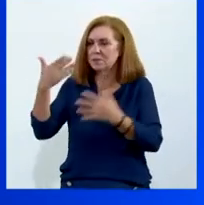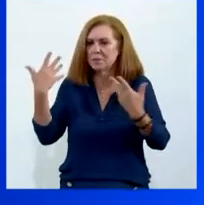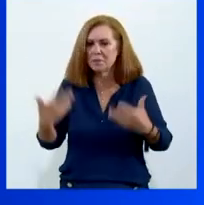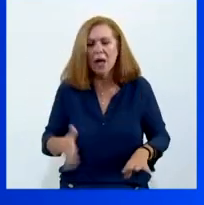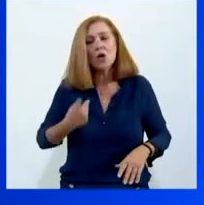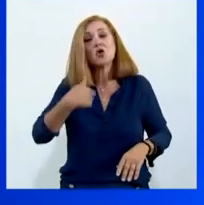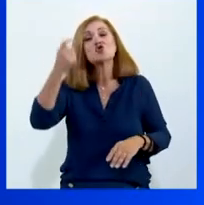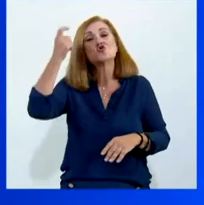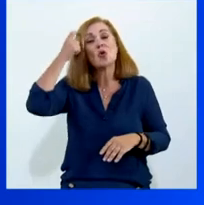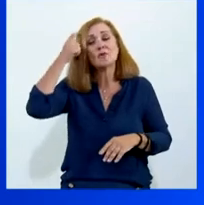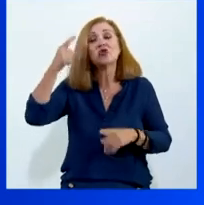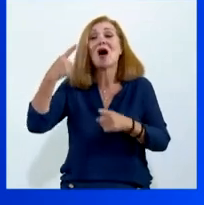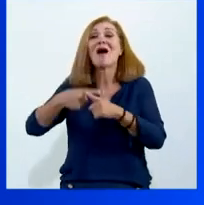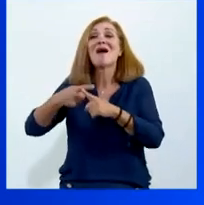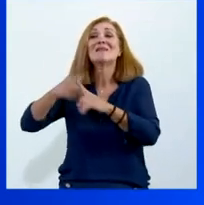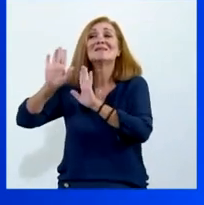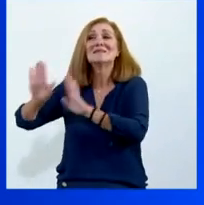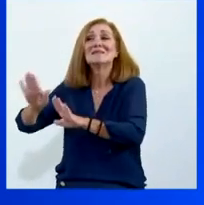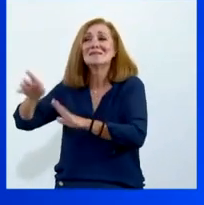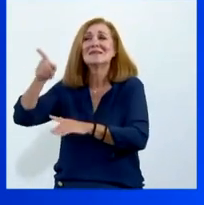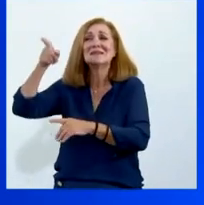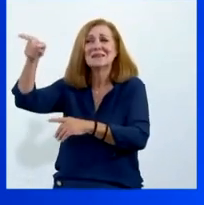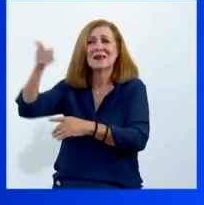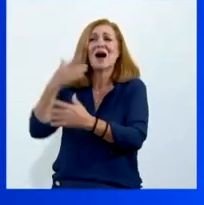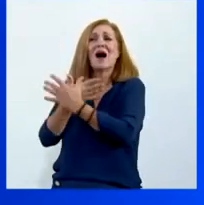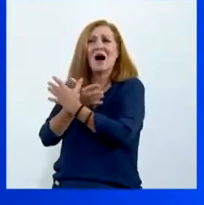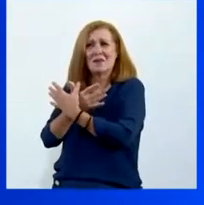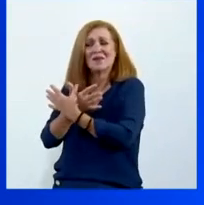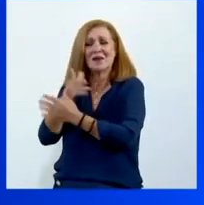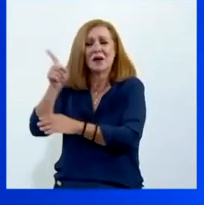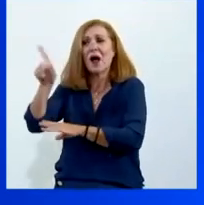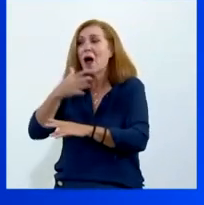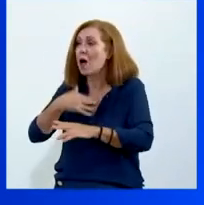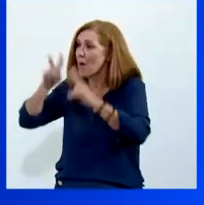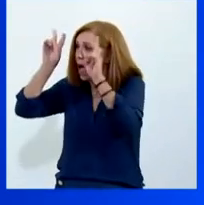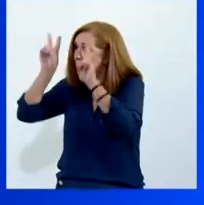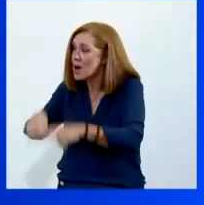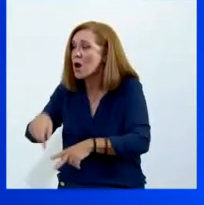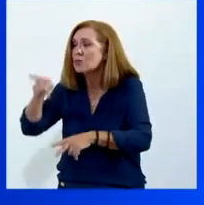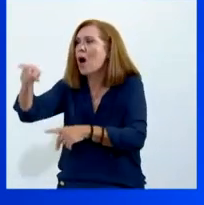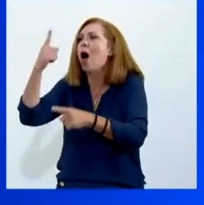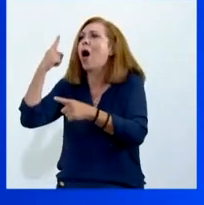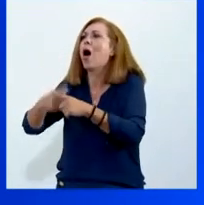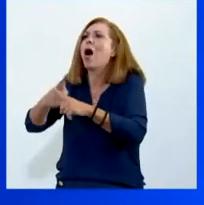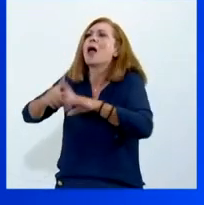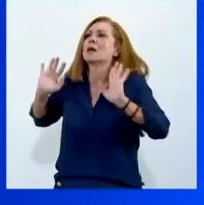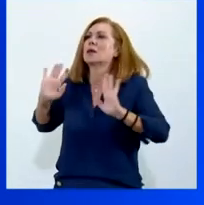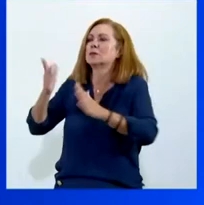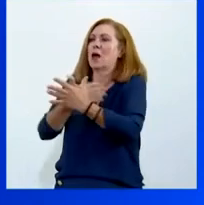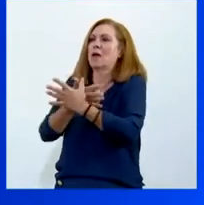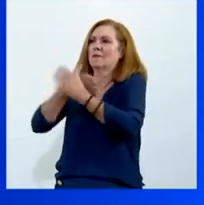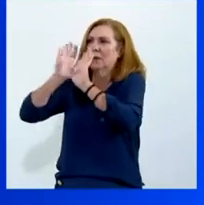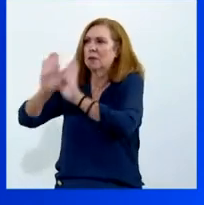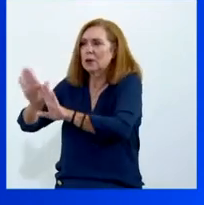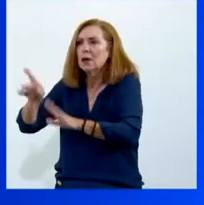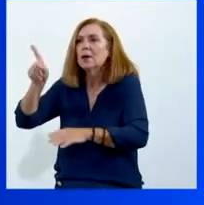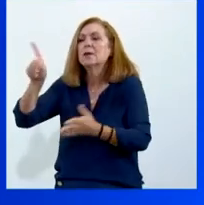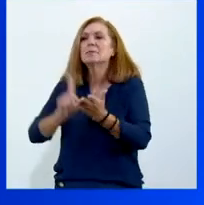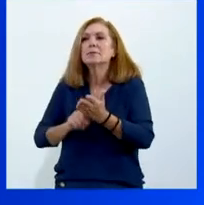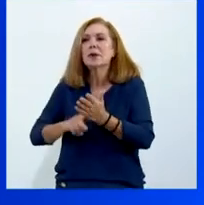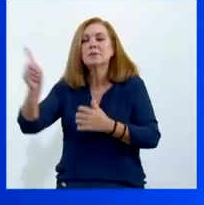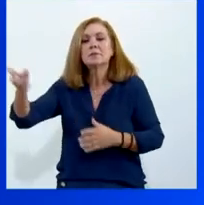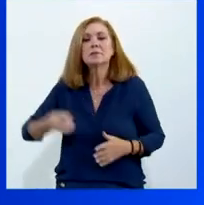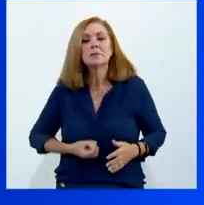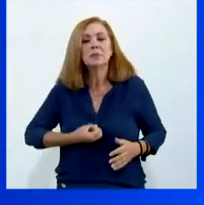ελληνική μειονότητα, η ελληνική εθνική μειονότητα, αναγνωρισμένη εθνική μειονότητα, πρέπει να αισθάνεται ότι